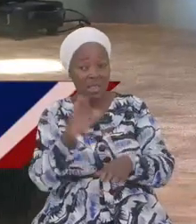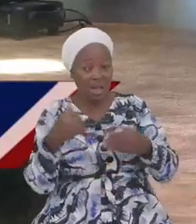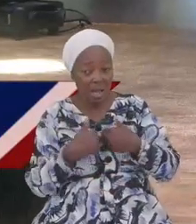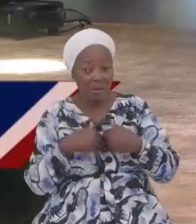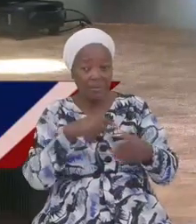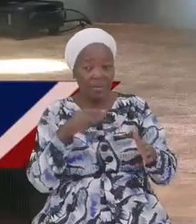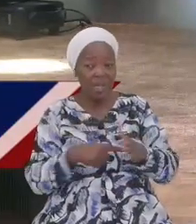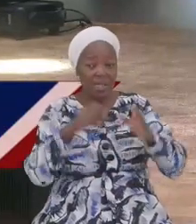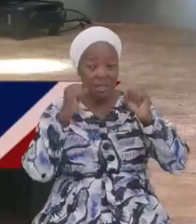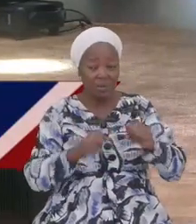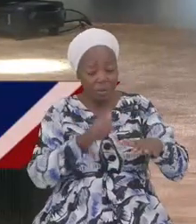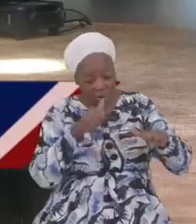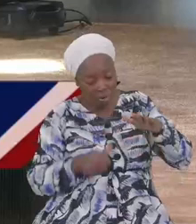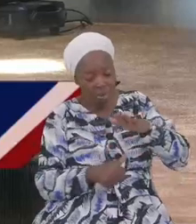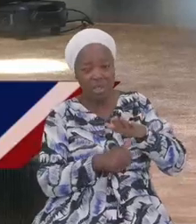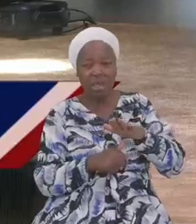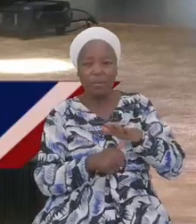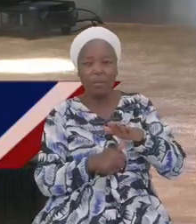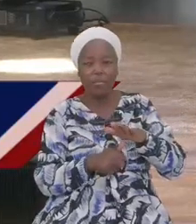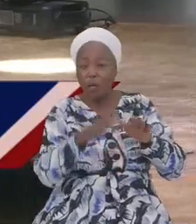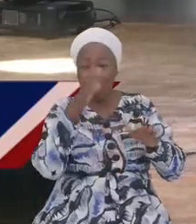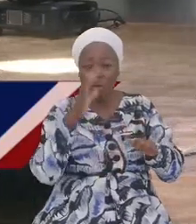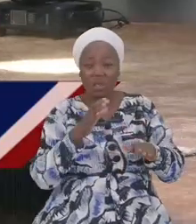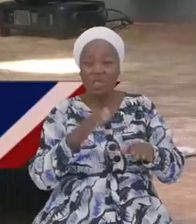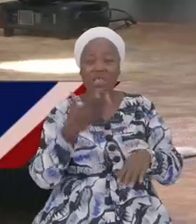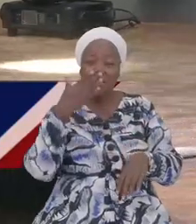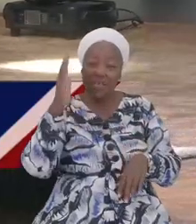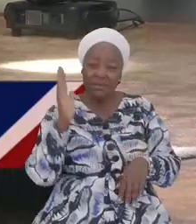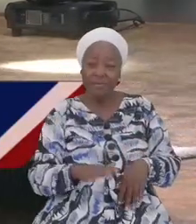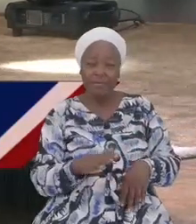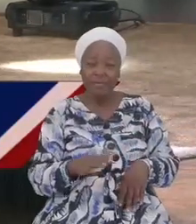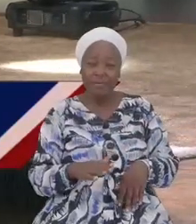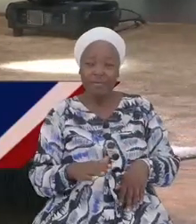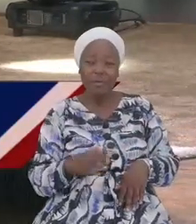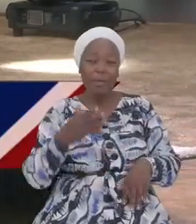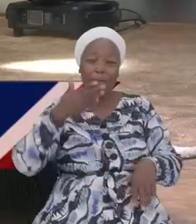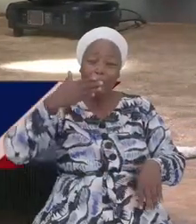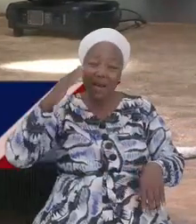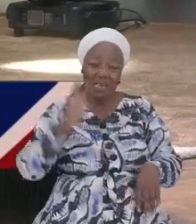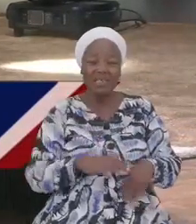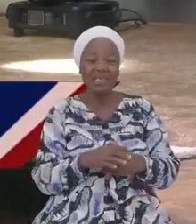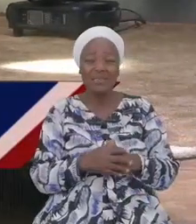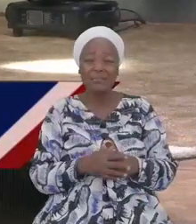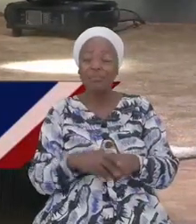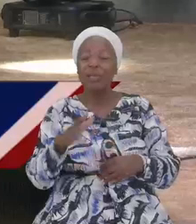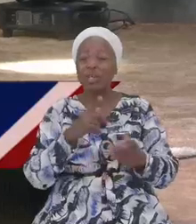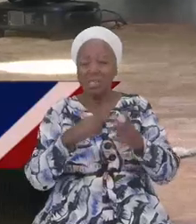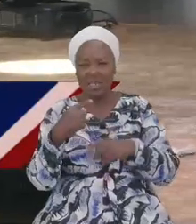puissance sournoise sous eux, l'occultisme, le mal, la sorcellerie. Il dit,